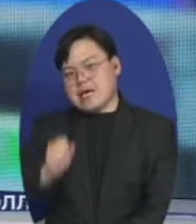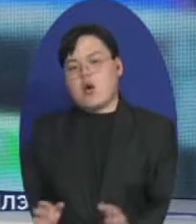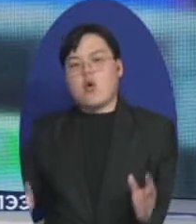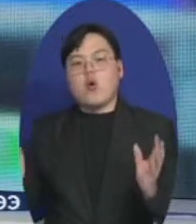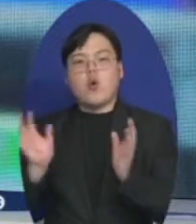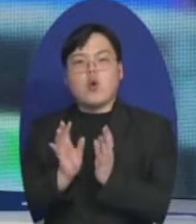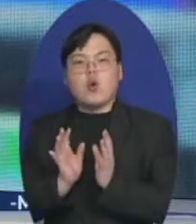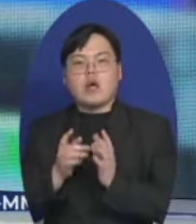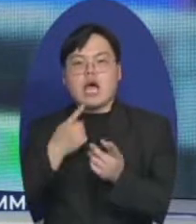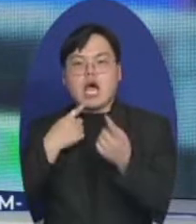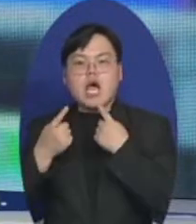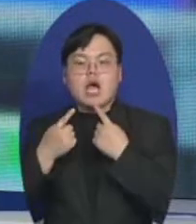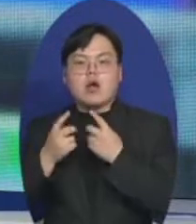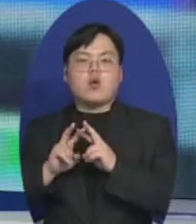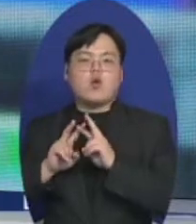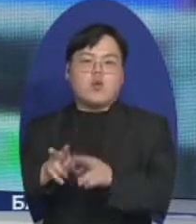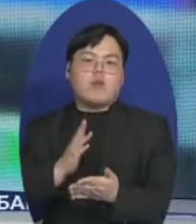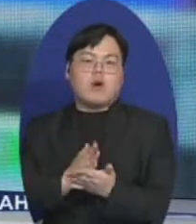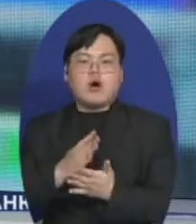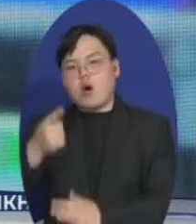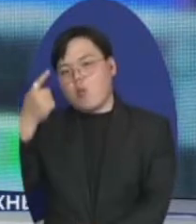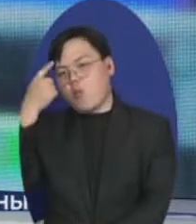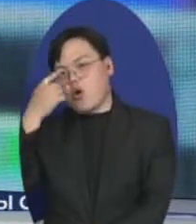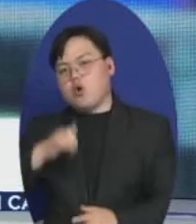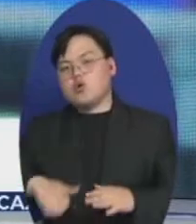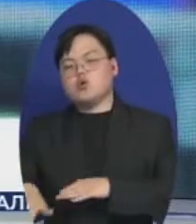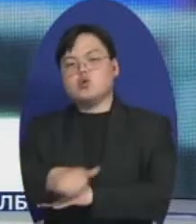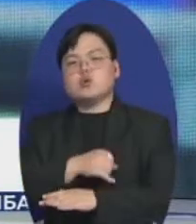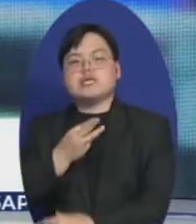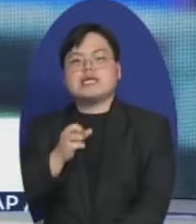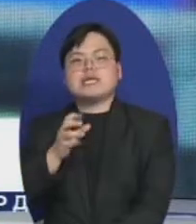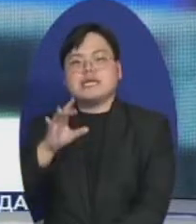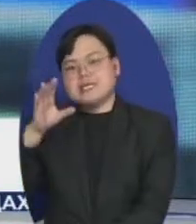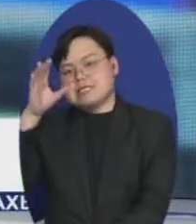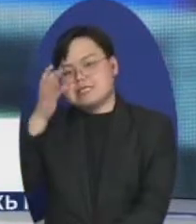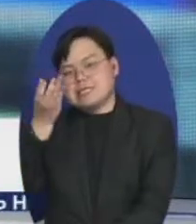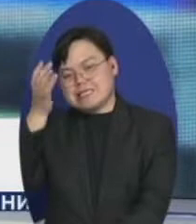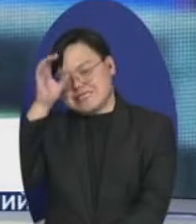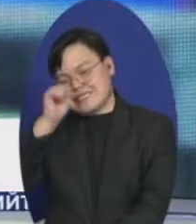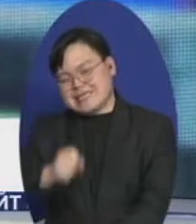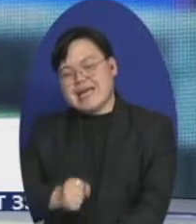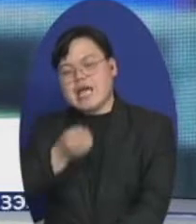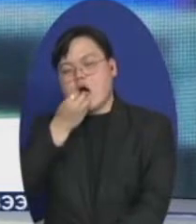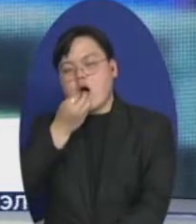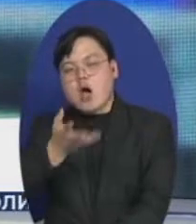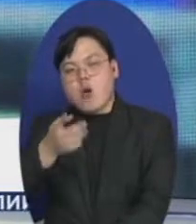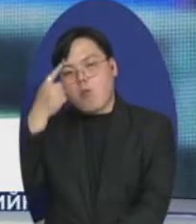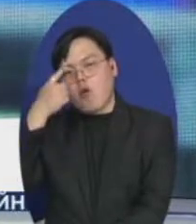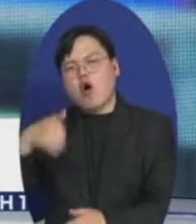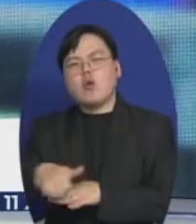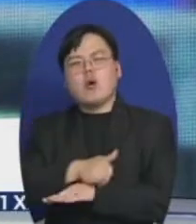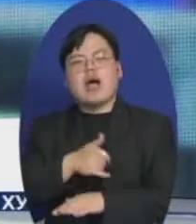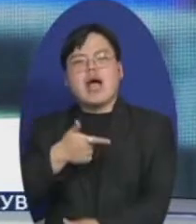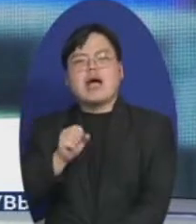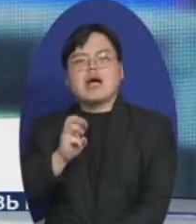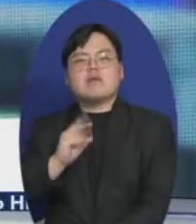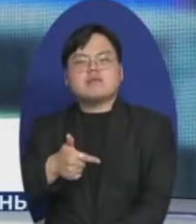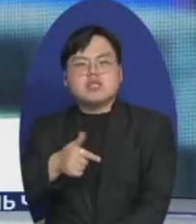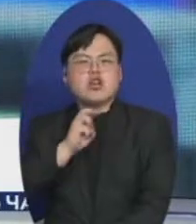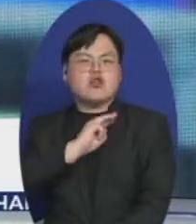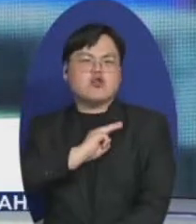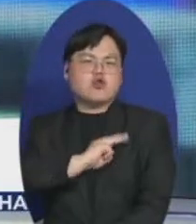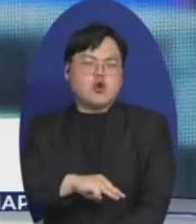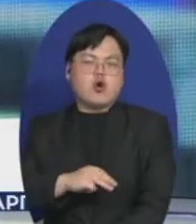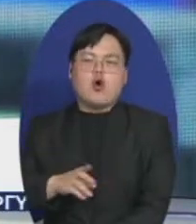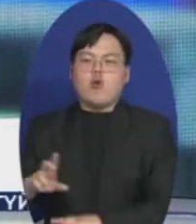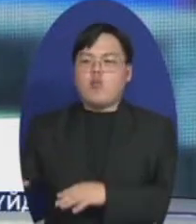дунд хугацааны тайлан сэдвэл салбар хурлаанаар үргэлжилжээ. Монгол улсын шадар сайд амар сайхан хурлыг нээж үргэлжлэхтэй. Монгол улс гамшигын эрслийг бууруулахад бүс нутгийн